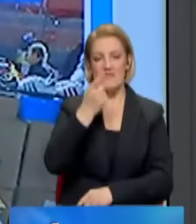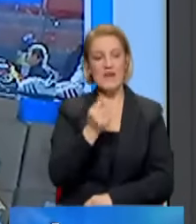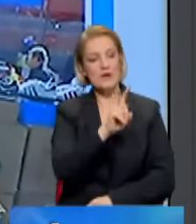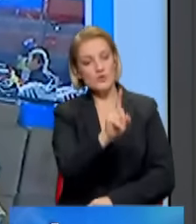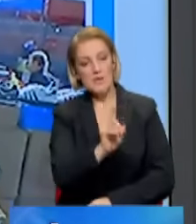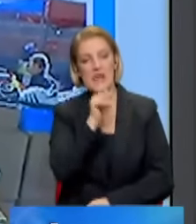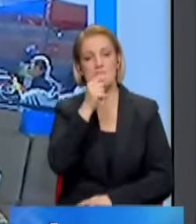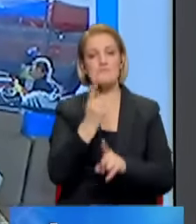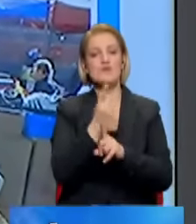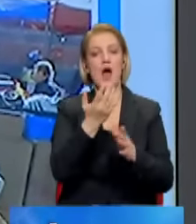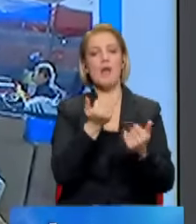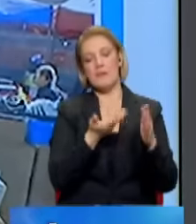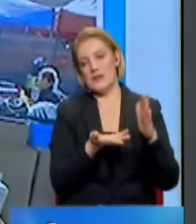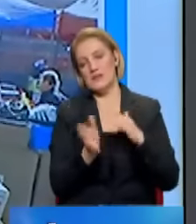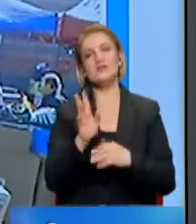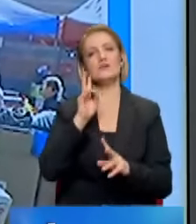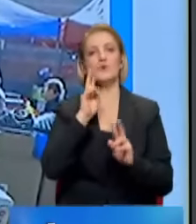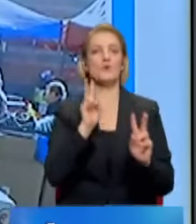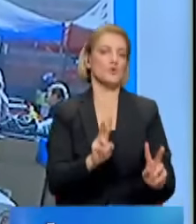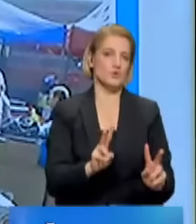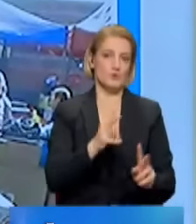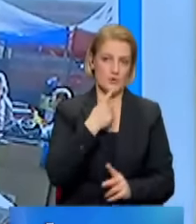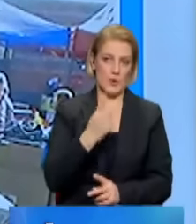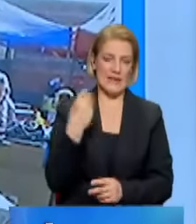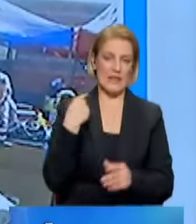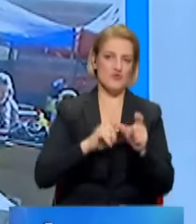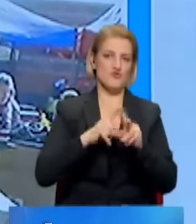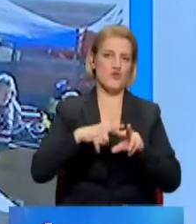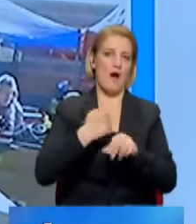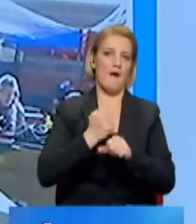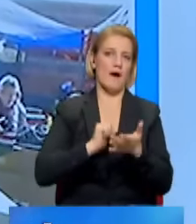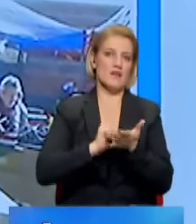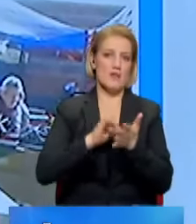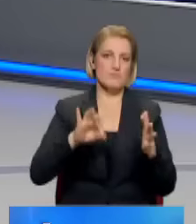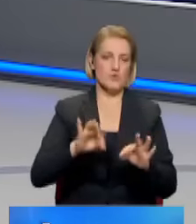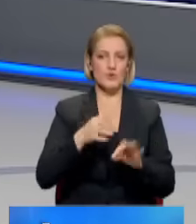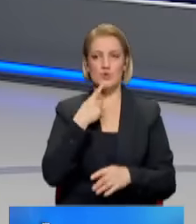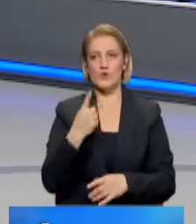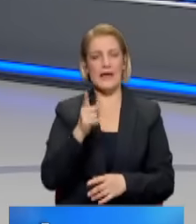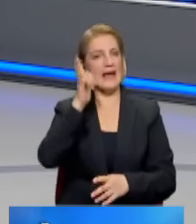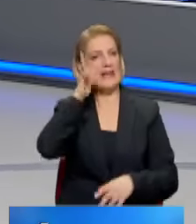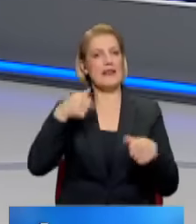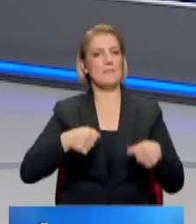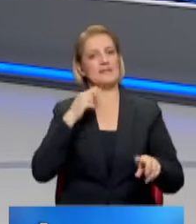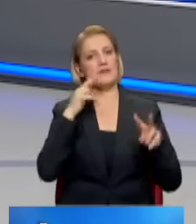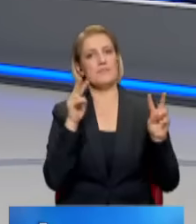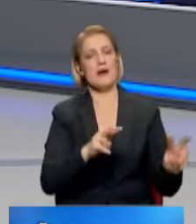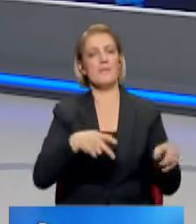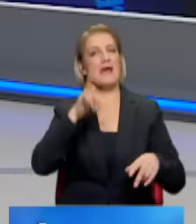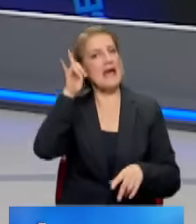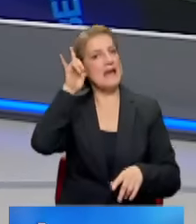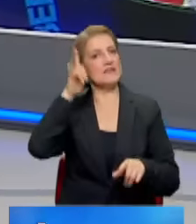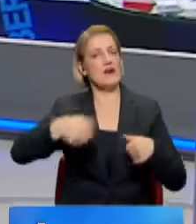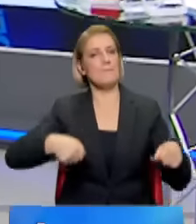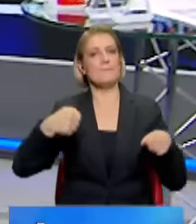sorup hiçbir şey almadan gittiği görüldü diyor Yeni Çağ gazetesi bugün. Gelin şimdi Edirne pazarına bakalım. Edirne